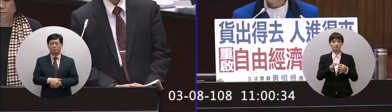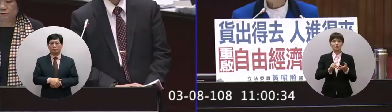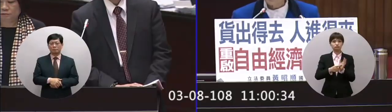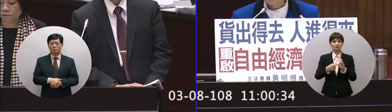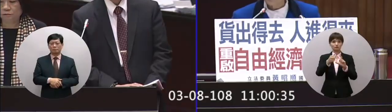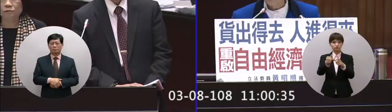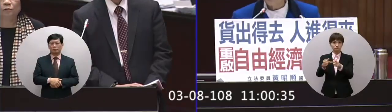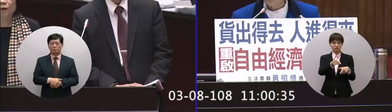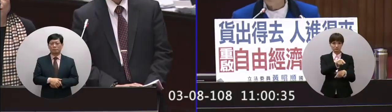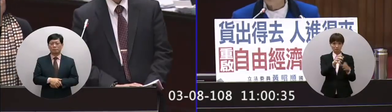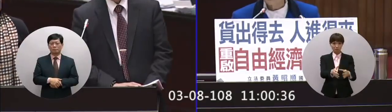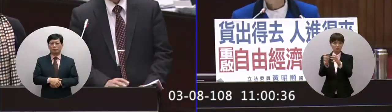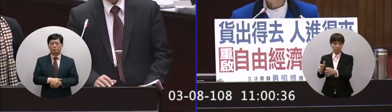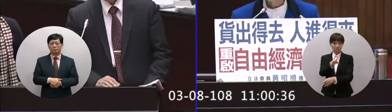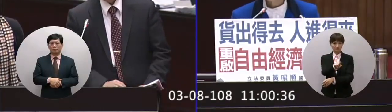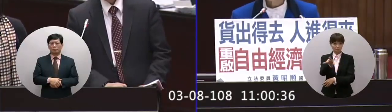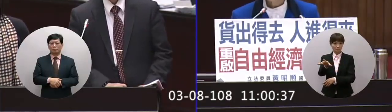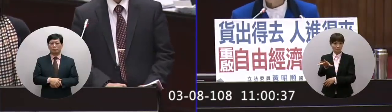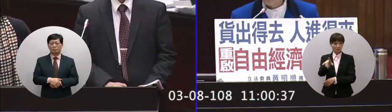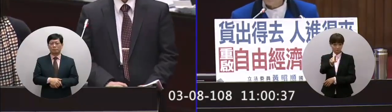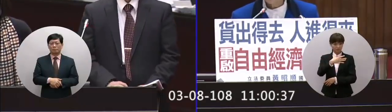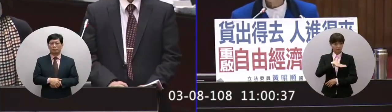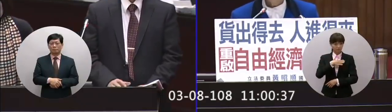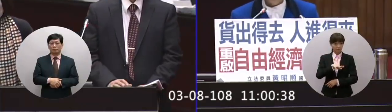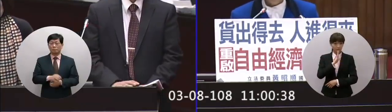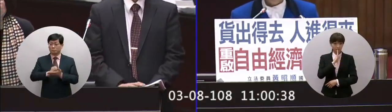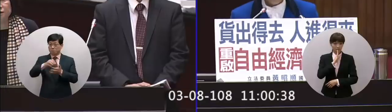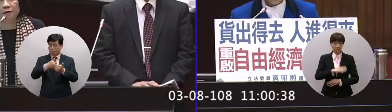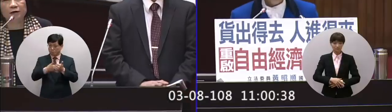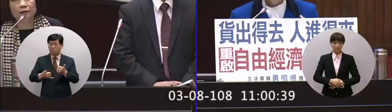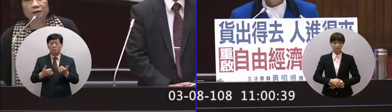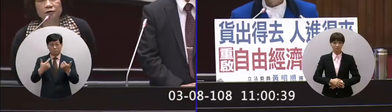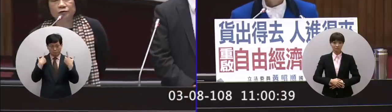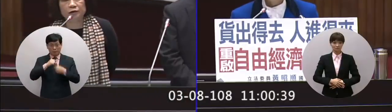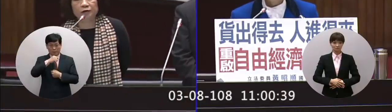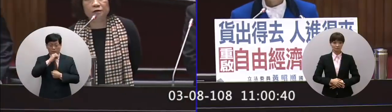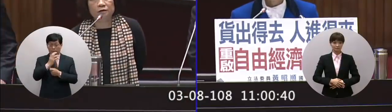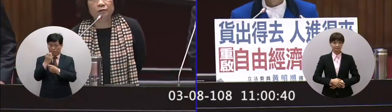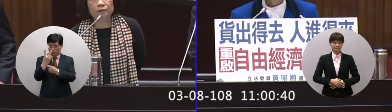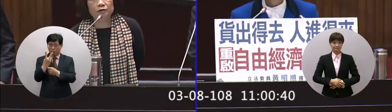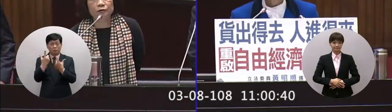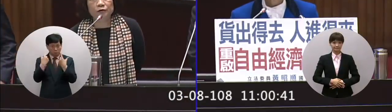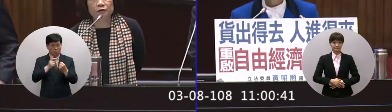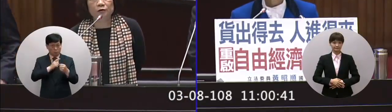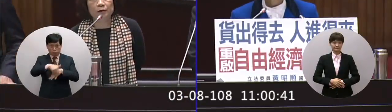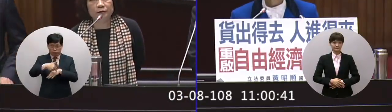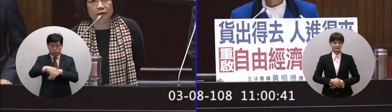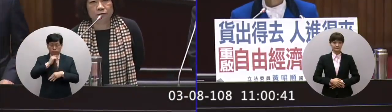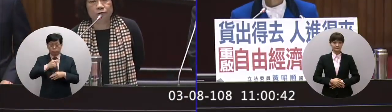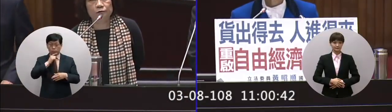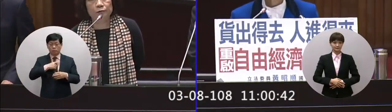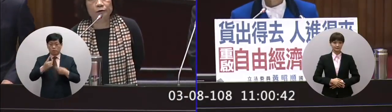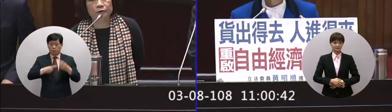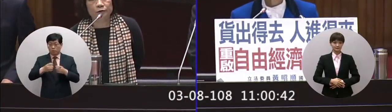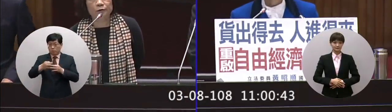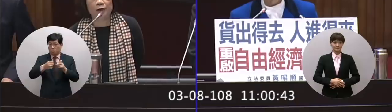置，你应该知道吧，对不对？ 跟委员报告，其实台湾在1992年的时候，我们就有自由贸易